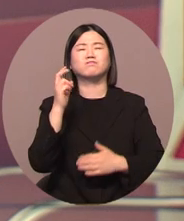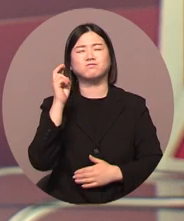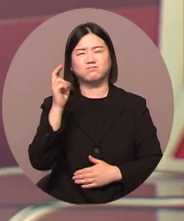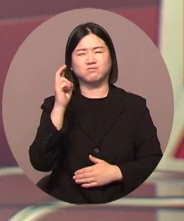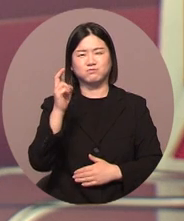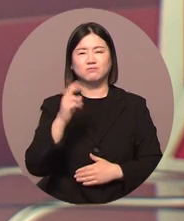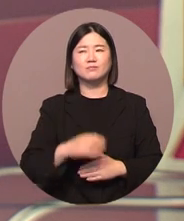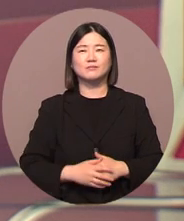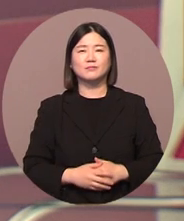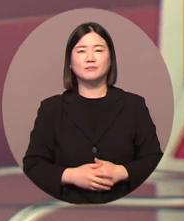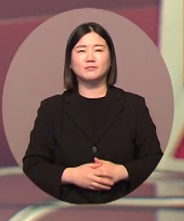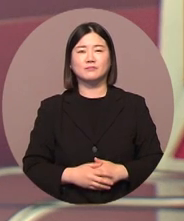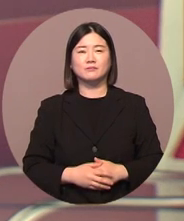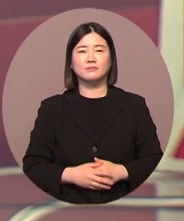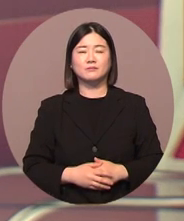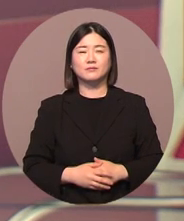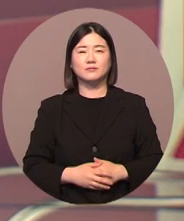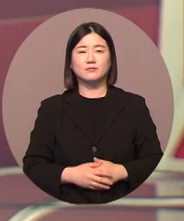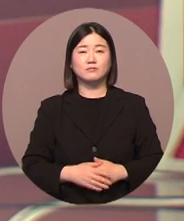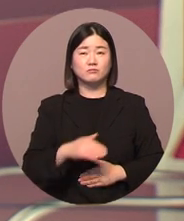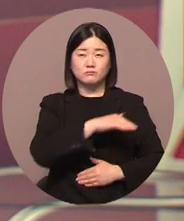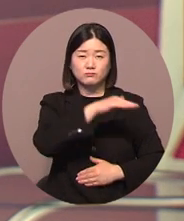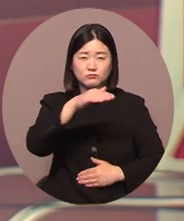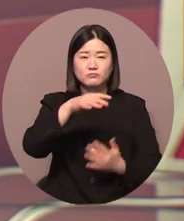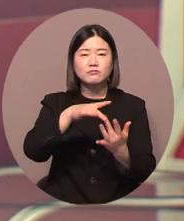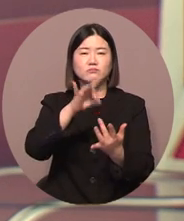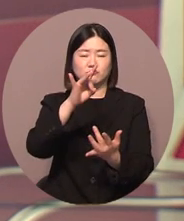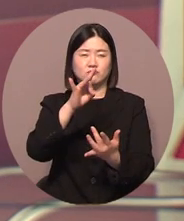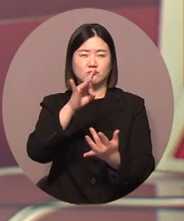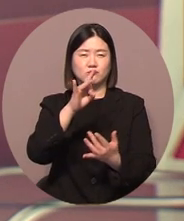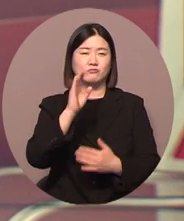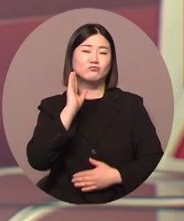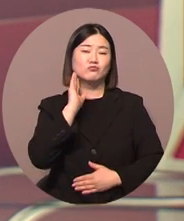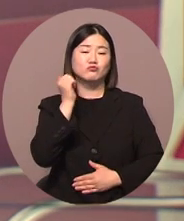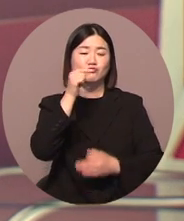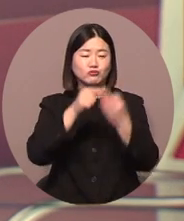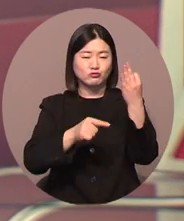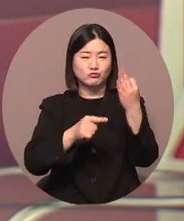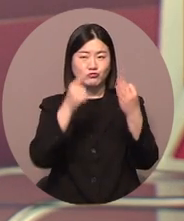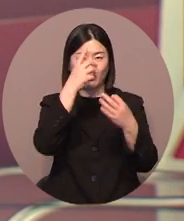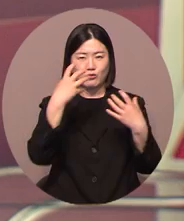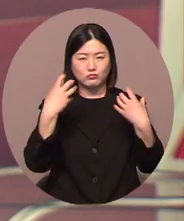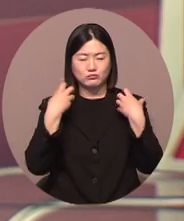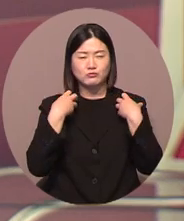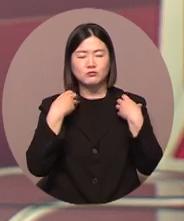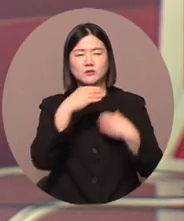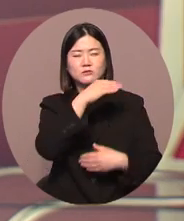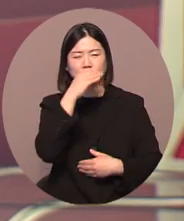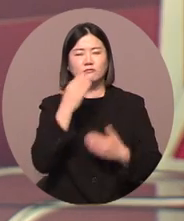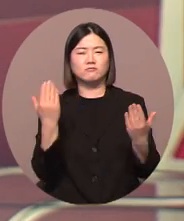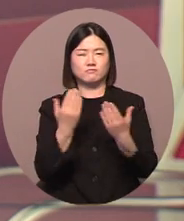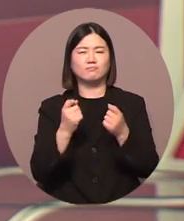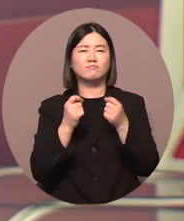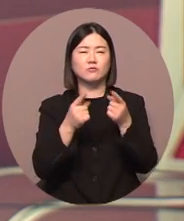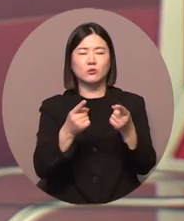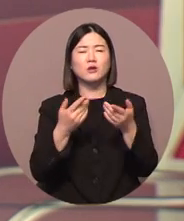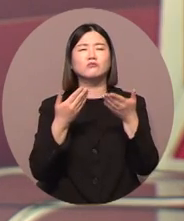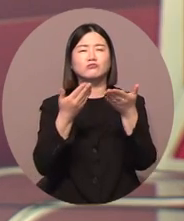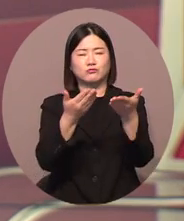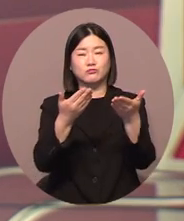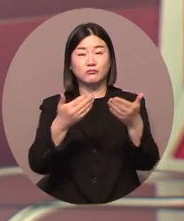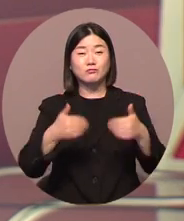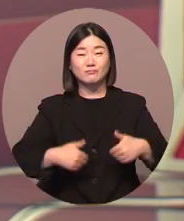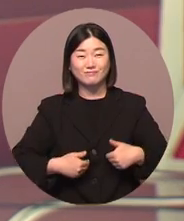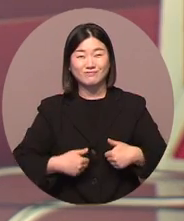일 아니겠습니까 우리가 선택한 윤성열 정부 제대로 한번 일할 기회를 줘야